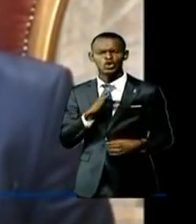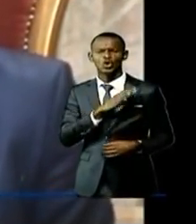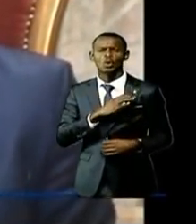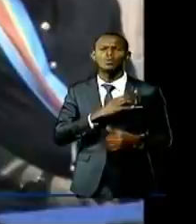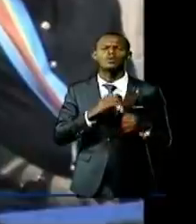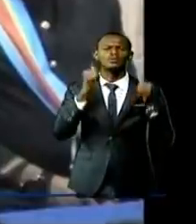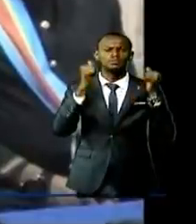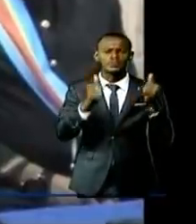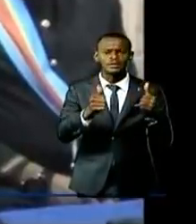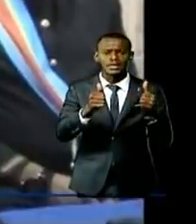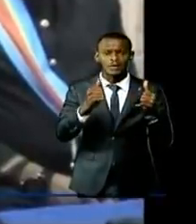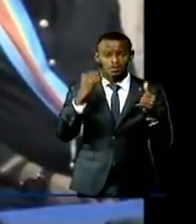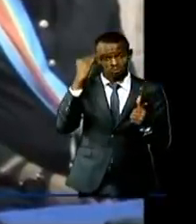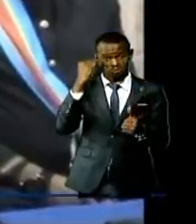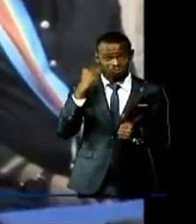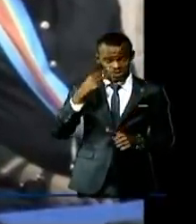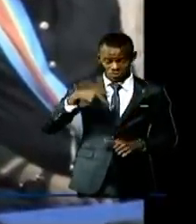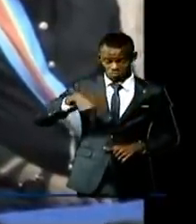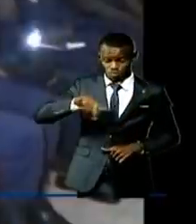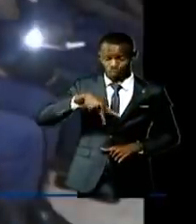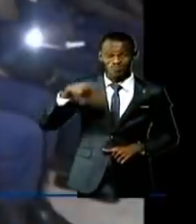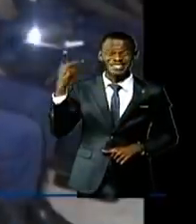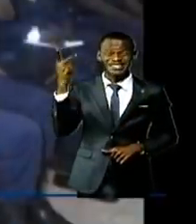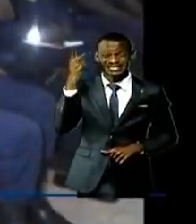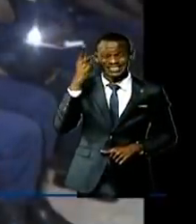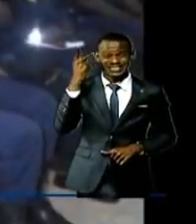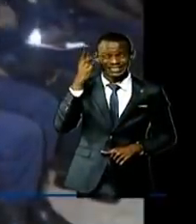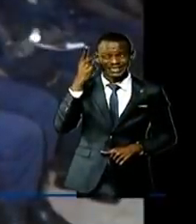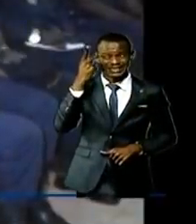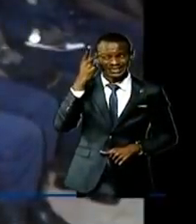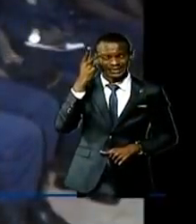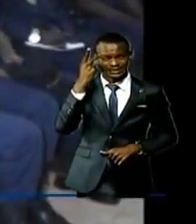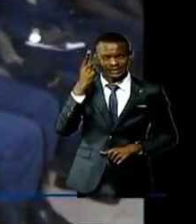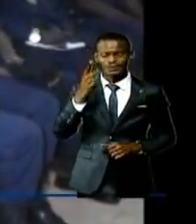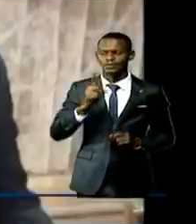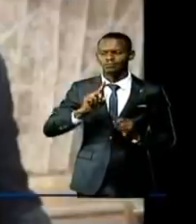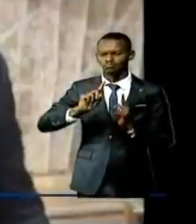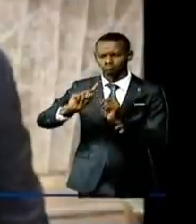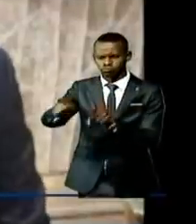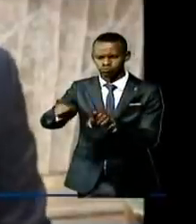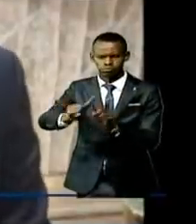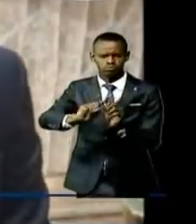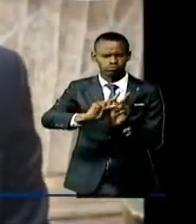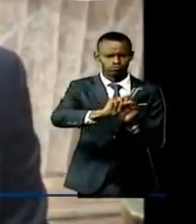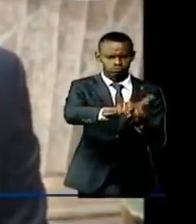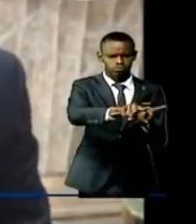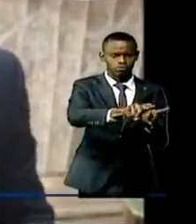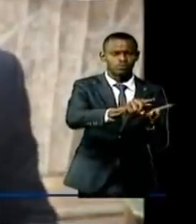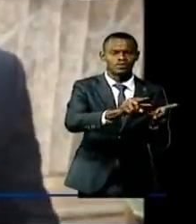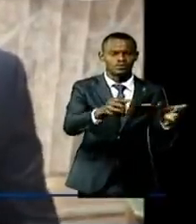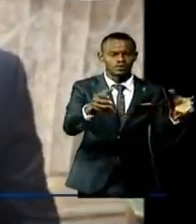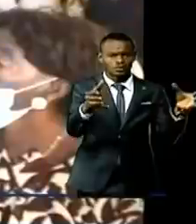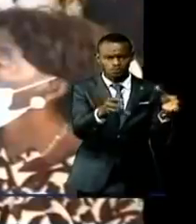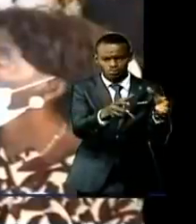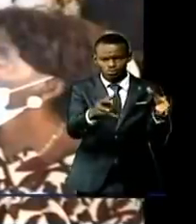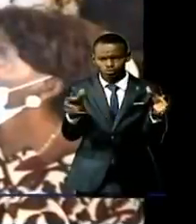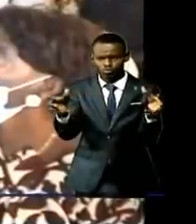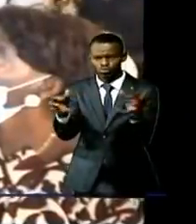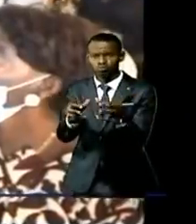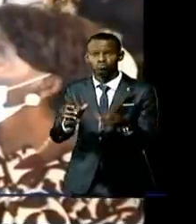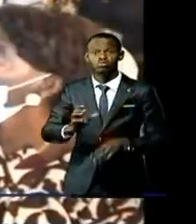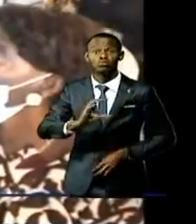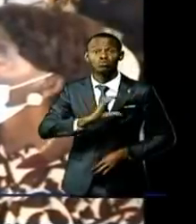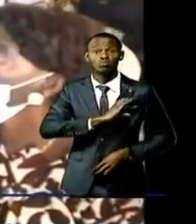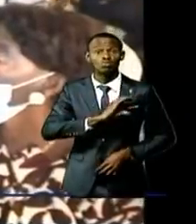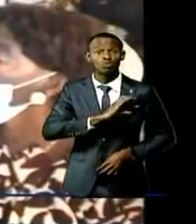des bourgmestres, des commandants de commissariats de police et de chefs de quartier qui sont des chevilles ouvrières de